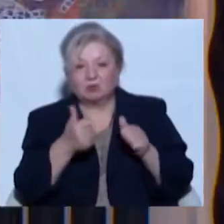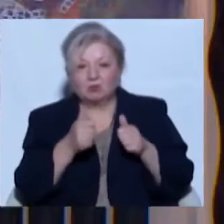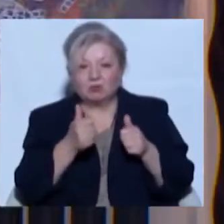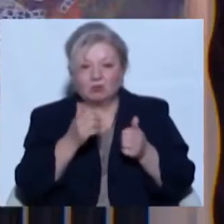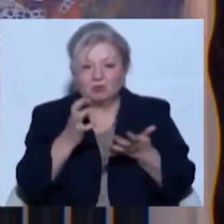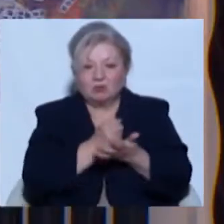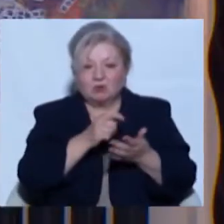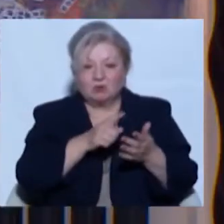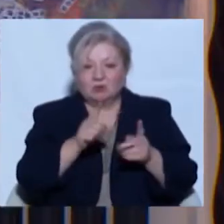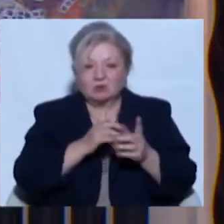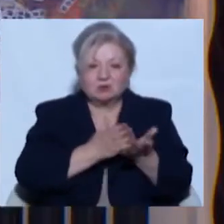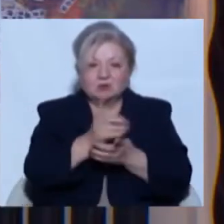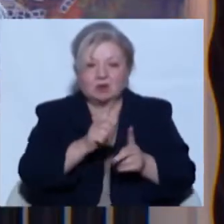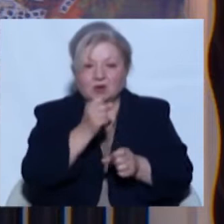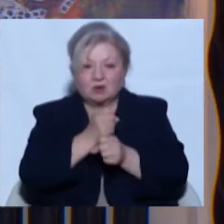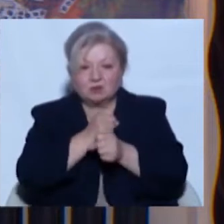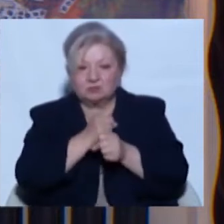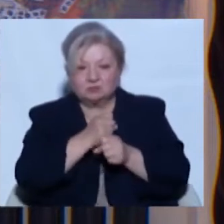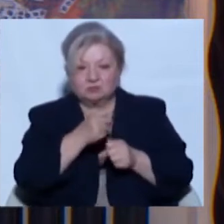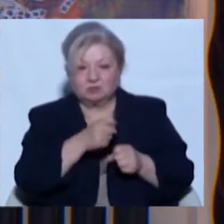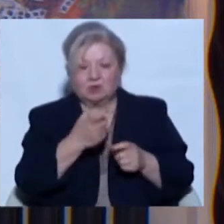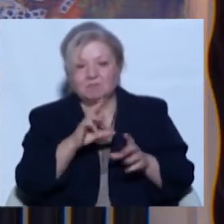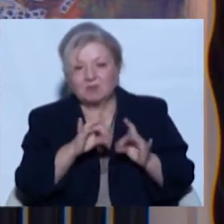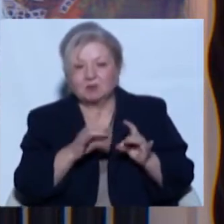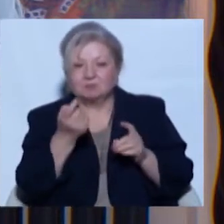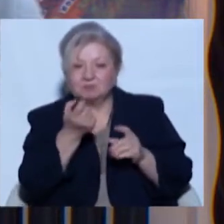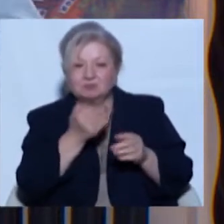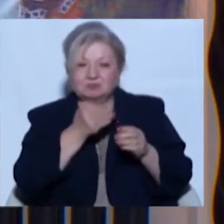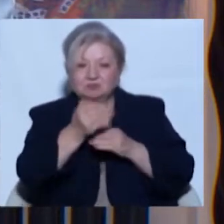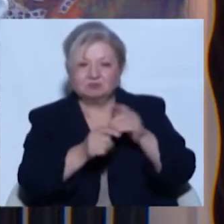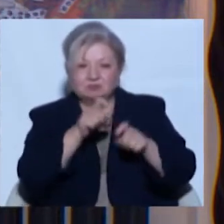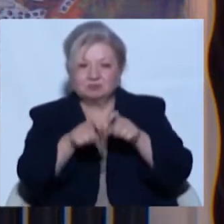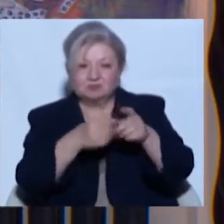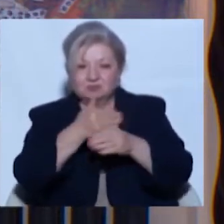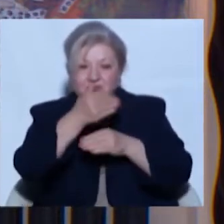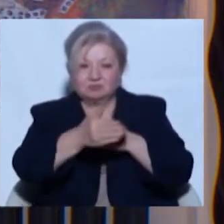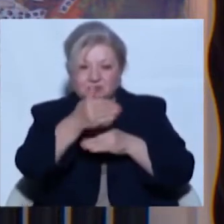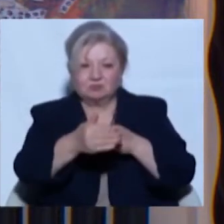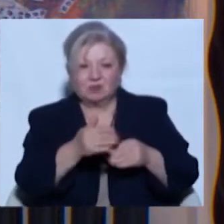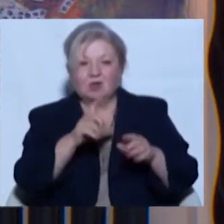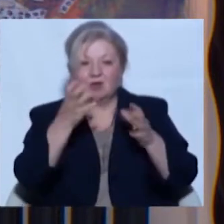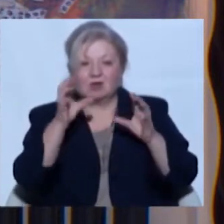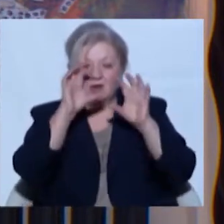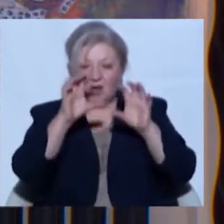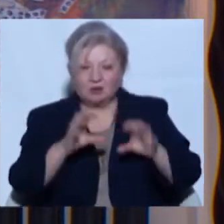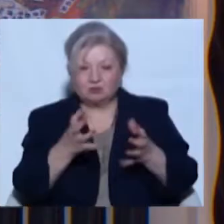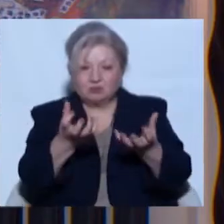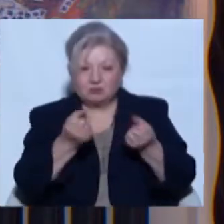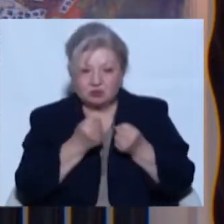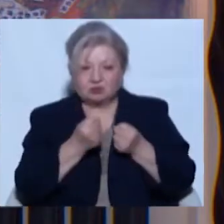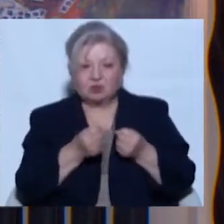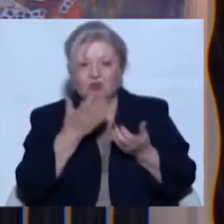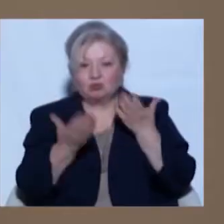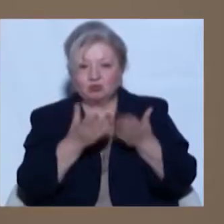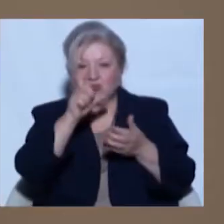ვერ პოულობს, მაგრამ მცირე ნაბიჯებს ამ მხრივ მაინც დგავს. ეს არის ის, რომ ერეკლემ კანონი მიიღო იმისა, რომ თუ კი ადამიანი,